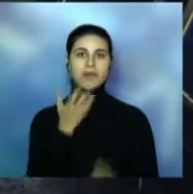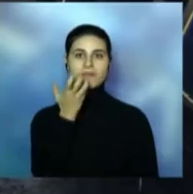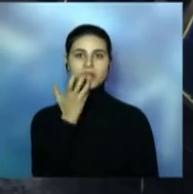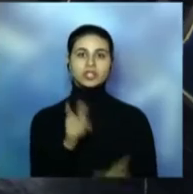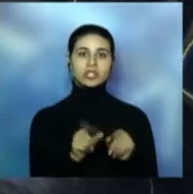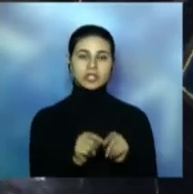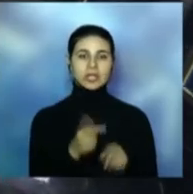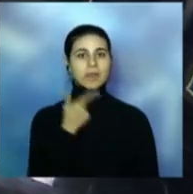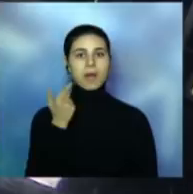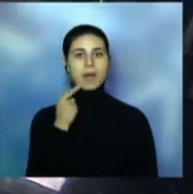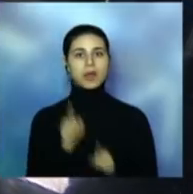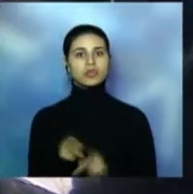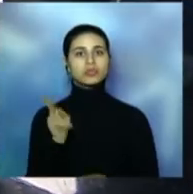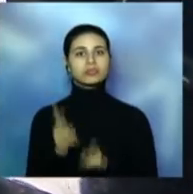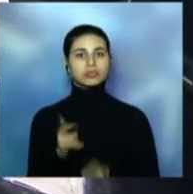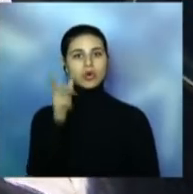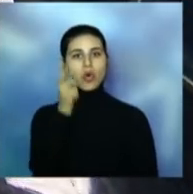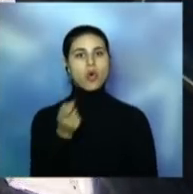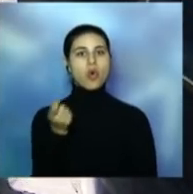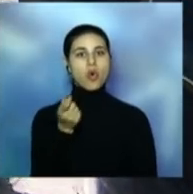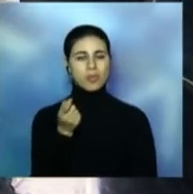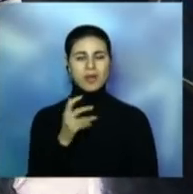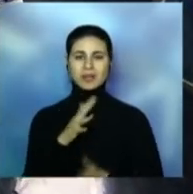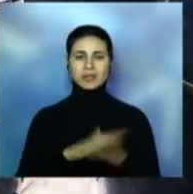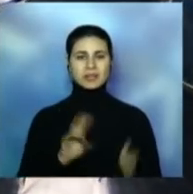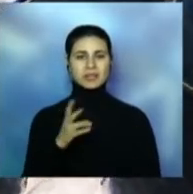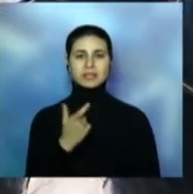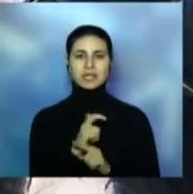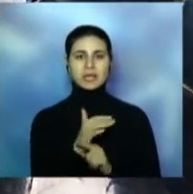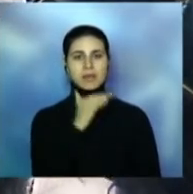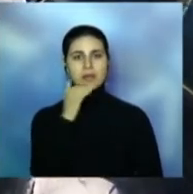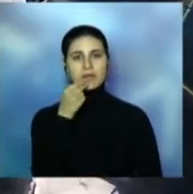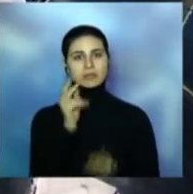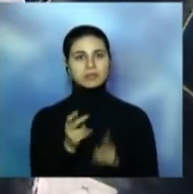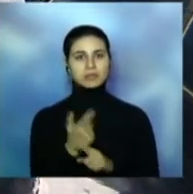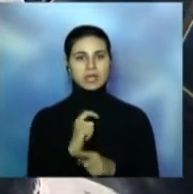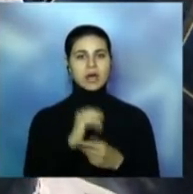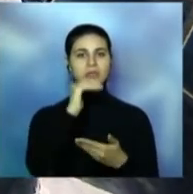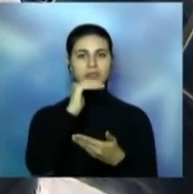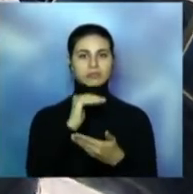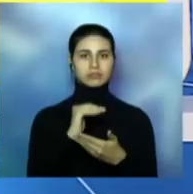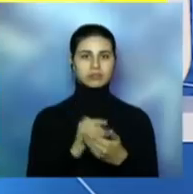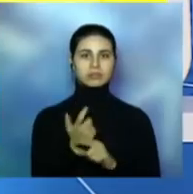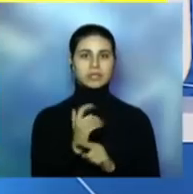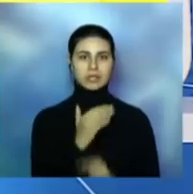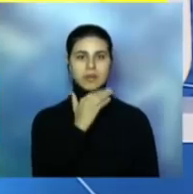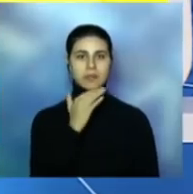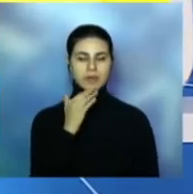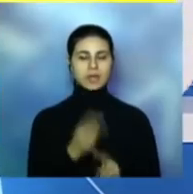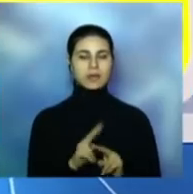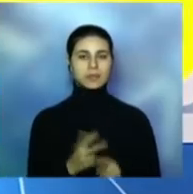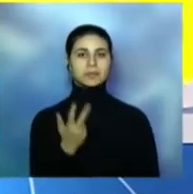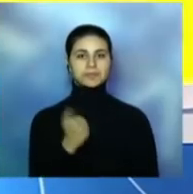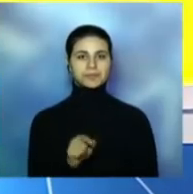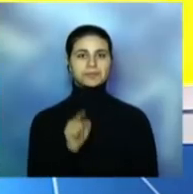ერთად, ფაფაც მოამზადა ხორბლისგან, მე არ გავაგრძელებ. ძალიან ბევრი კერძი მოამზადა. ნახეთ რამდენი ქალბატონმა მარიამმა, ამიტომ